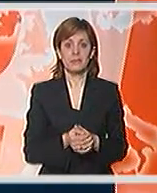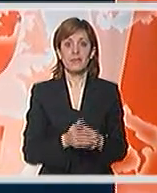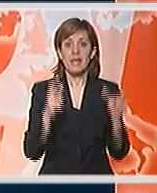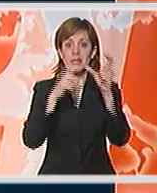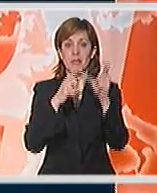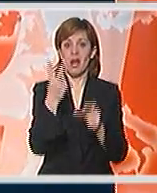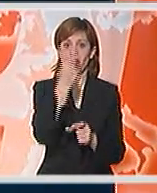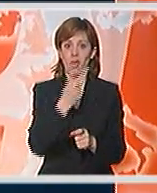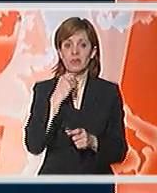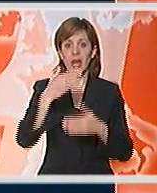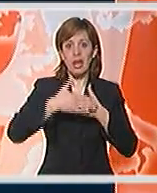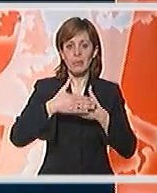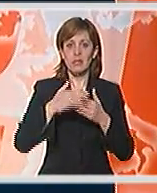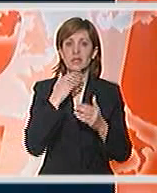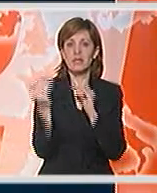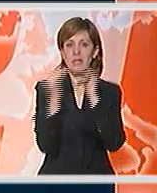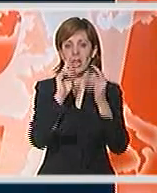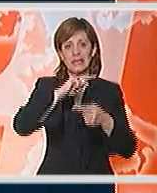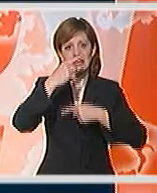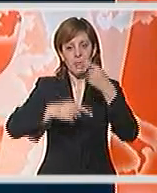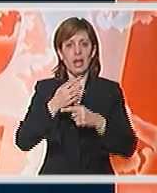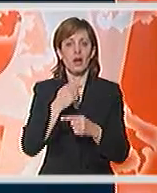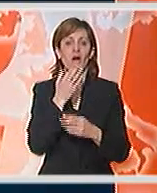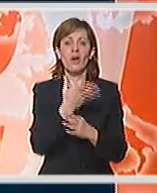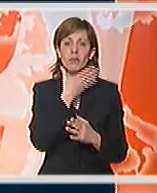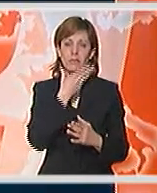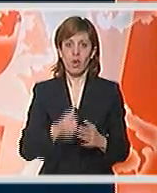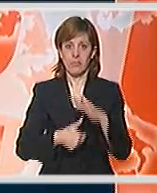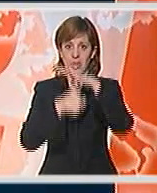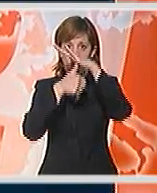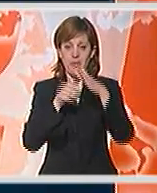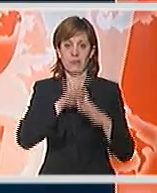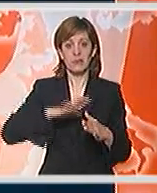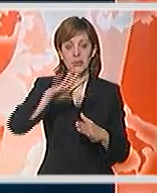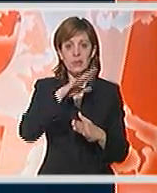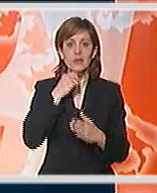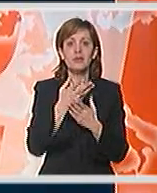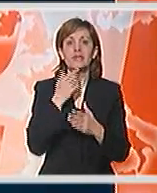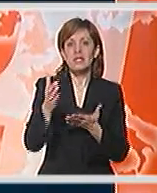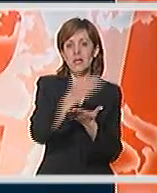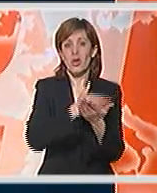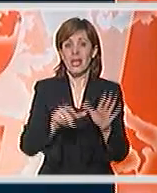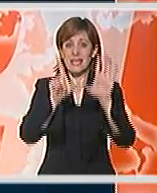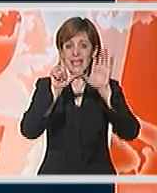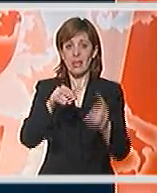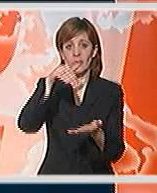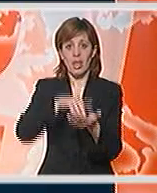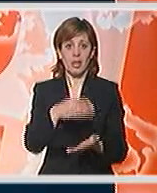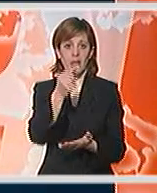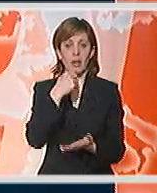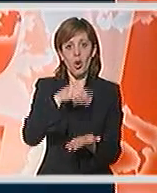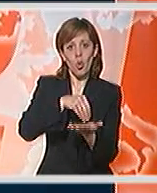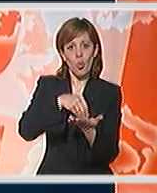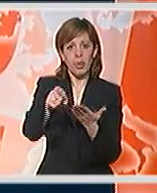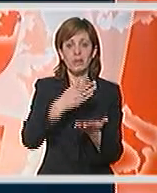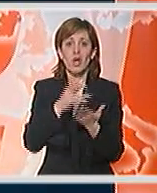Simeon Vilovski, najbliži saradnik smenjenog vladike Raško-Prizrenskog Artemija, iskoristio je 700.000 dinara uplaćenih